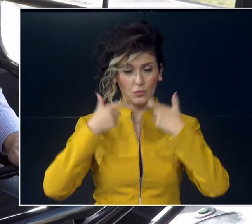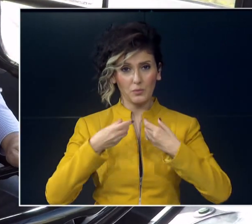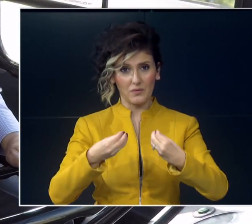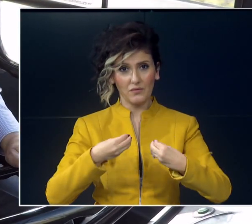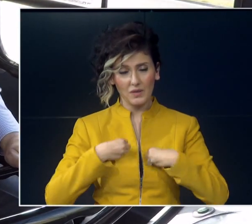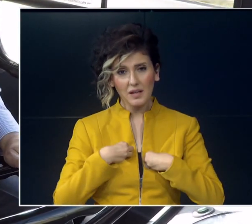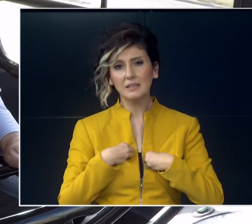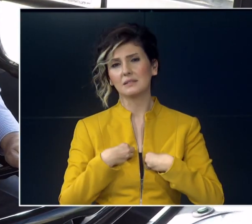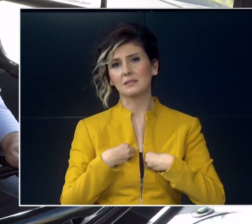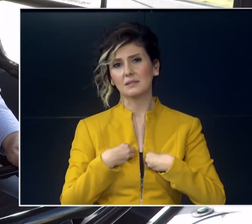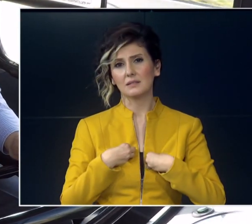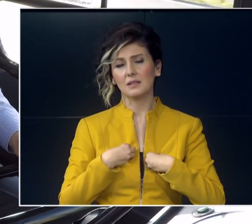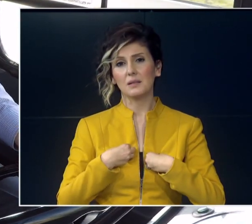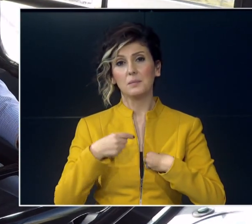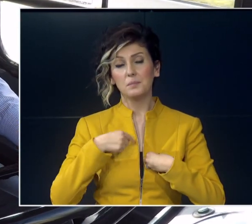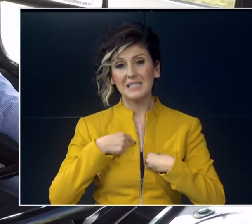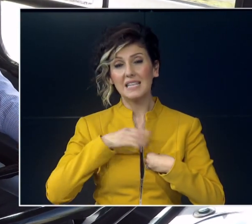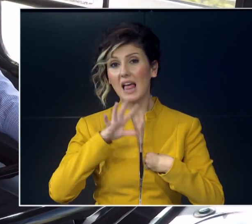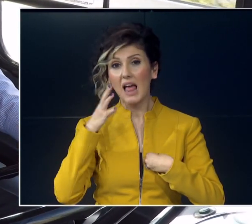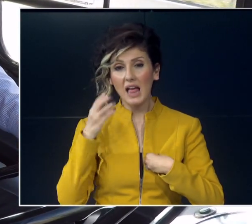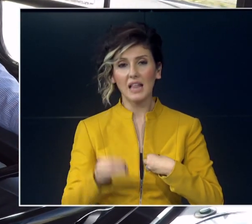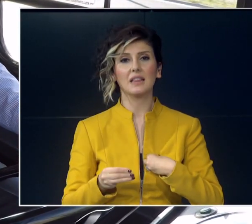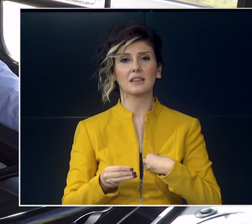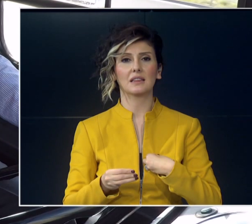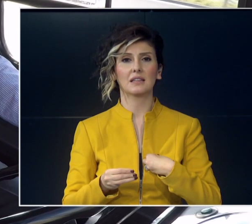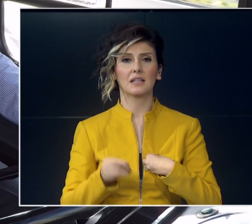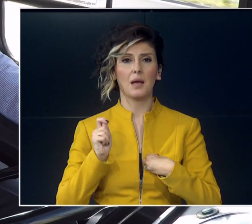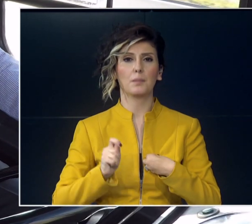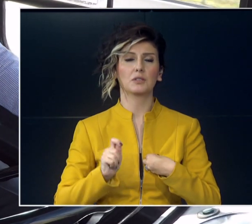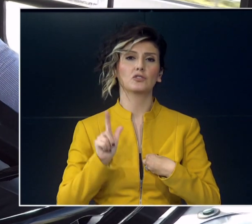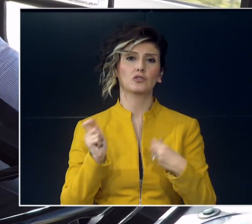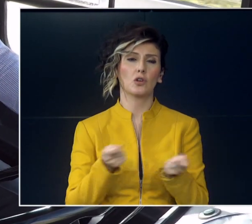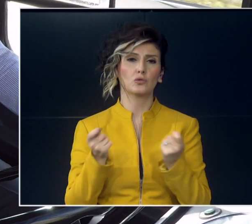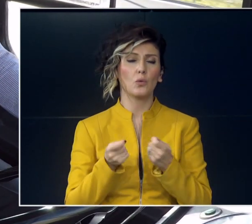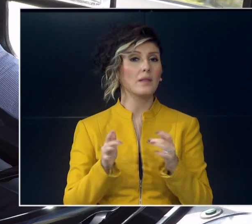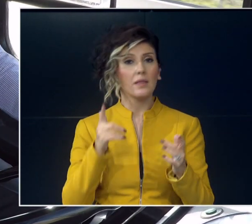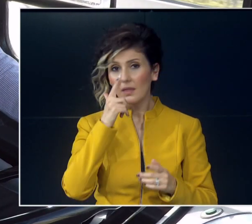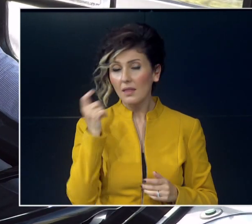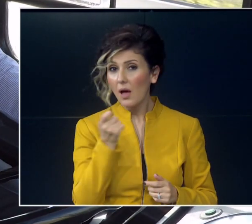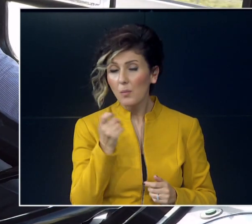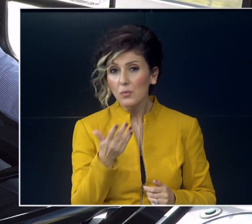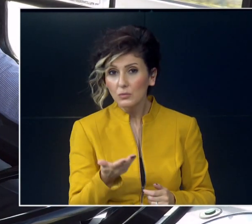verdi. Biz en iyi şekilde yerine getirmeye çalışıyoruz. Ne yapıyoruz?